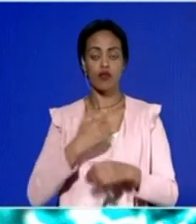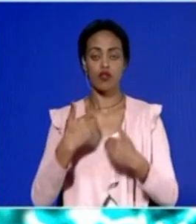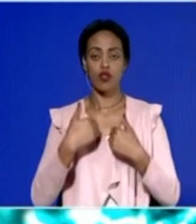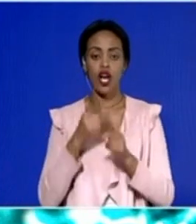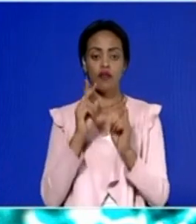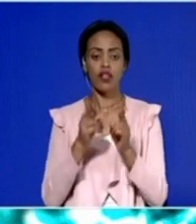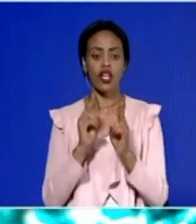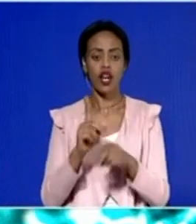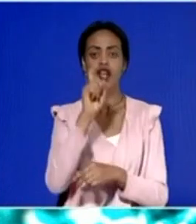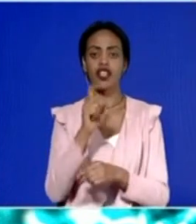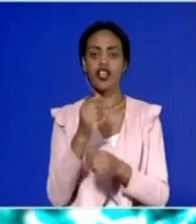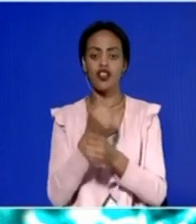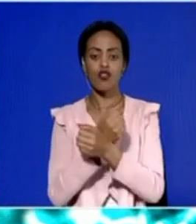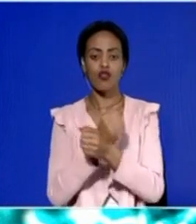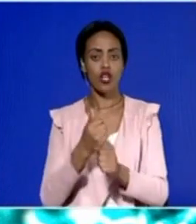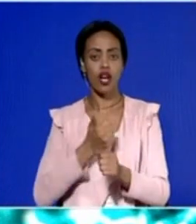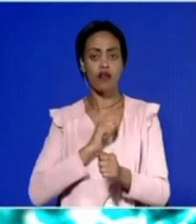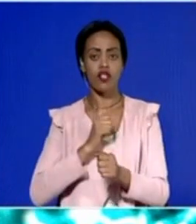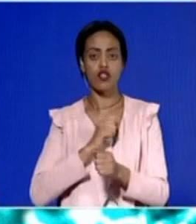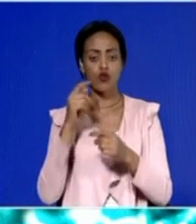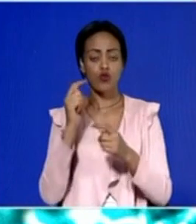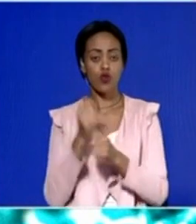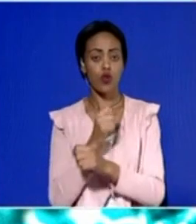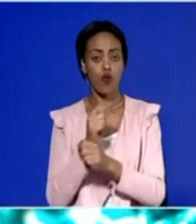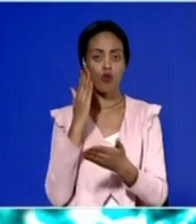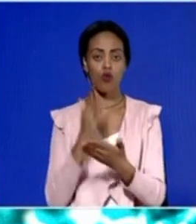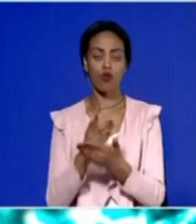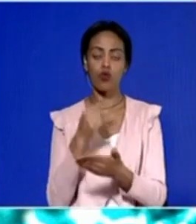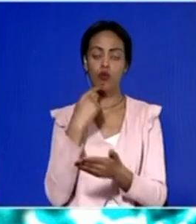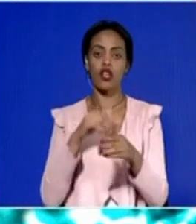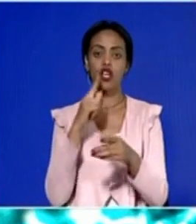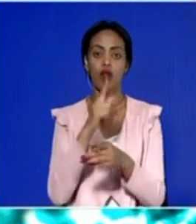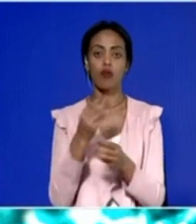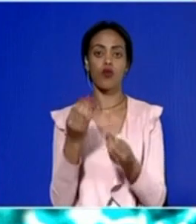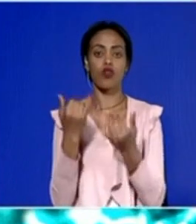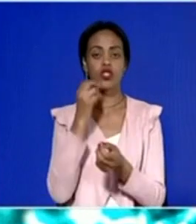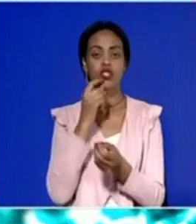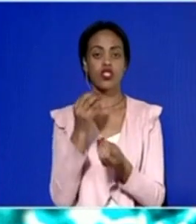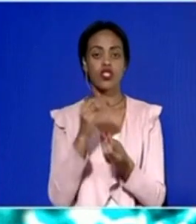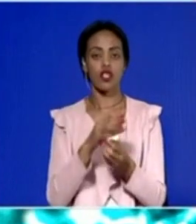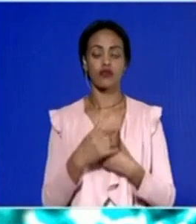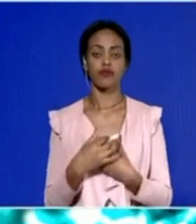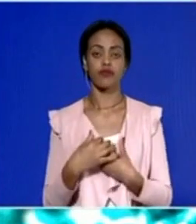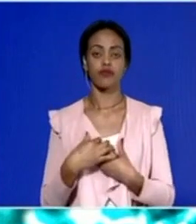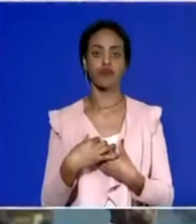تاركاو تحتا تنت كدحنو عرسهم كاب زحسر تقبار كوطوون آت انقمن لو حزوون تعقست حقوست وسخلوها